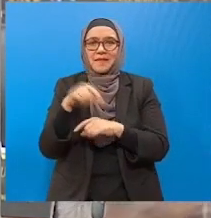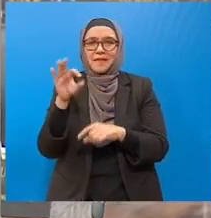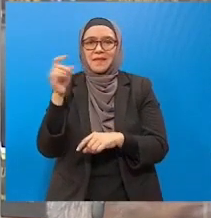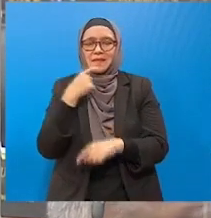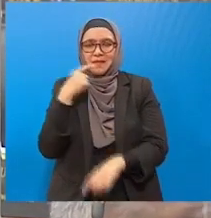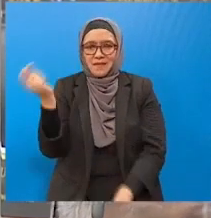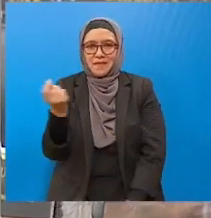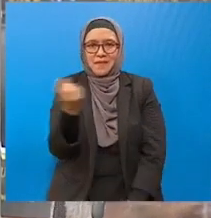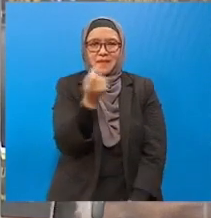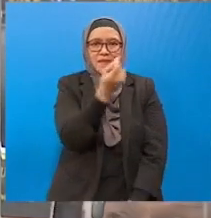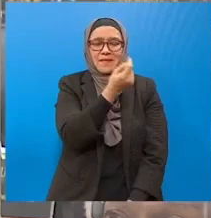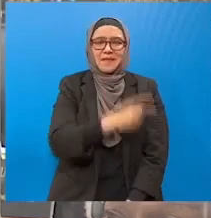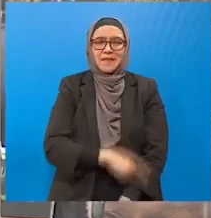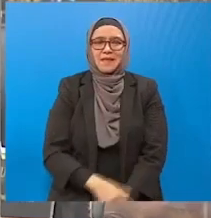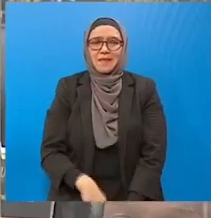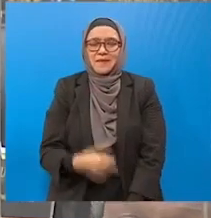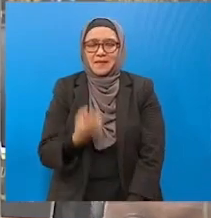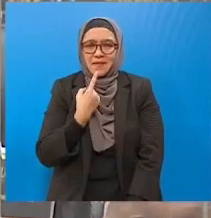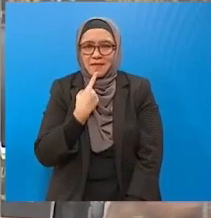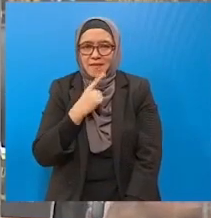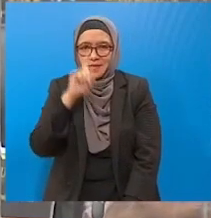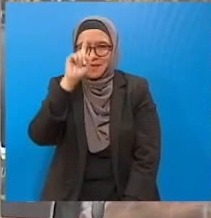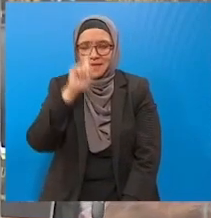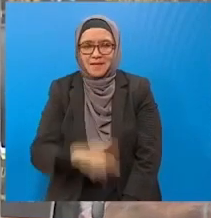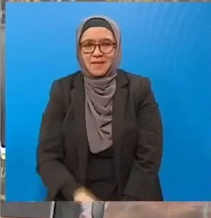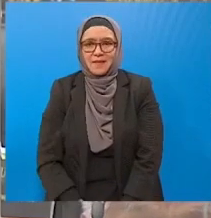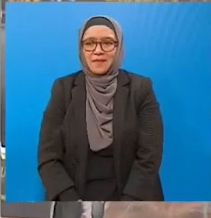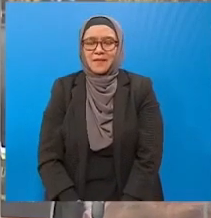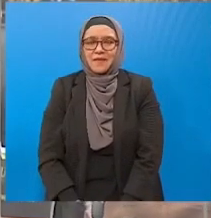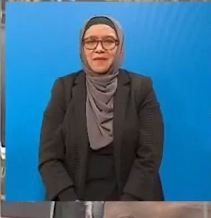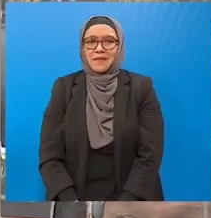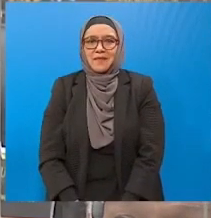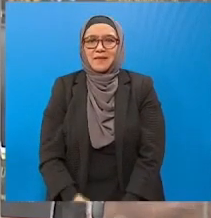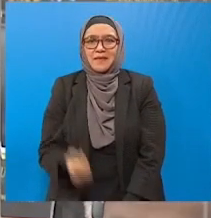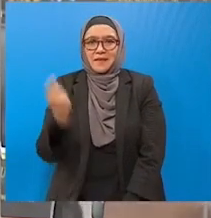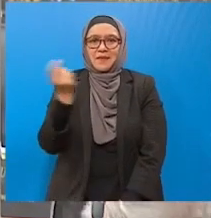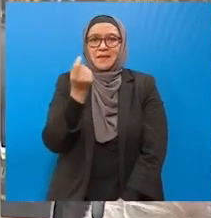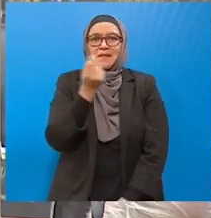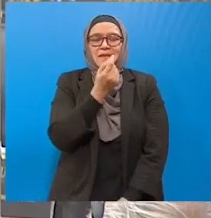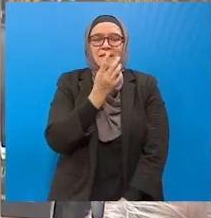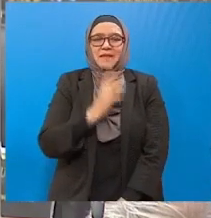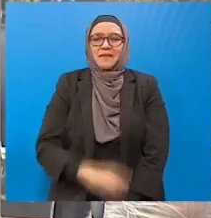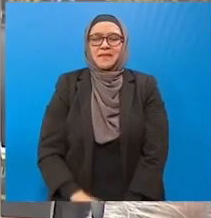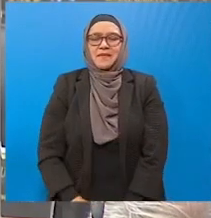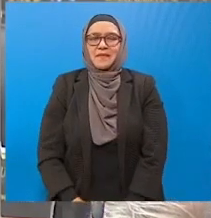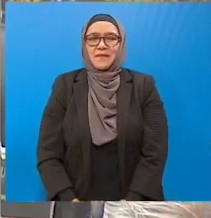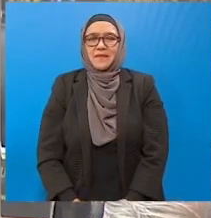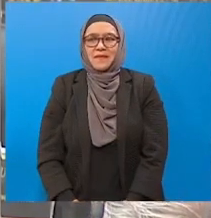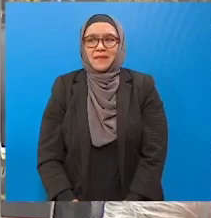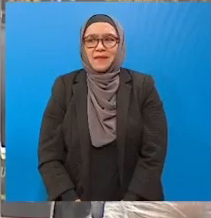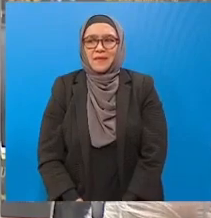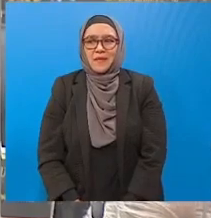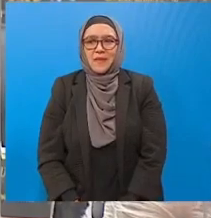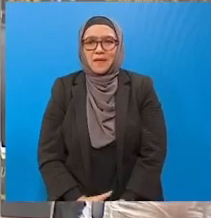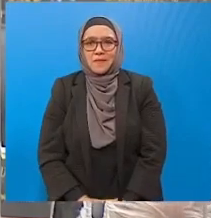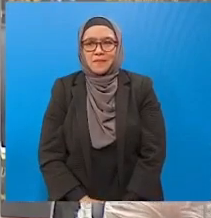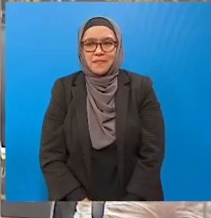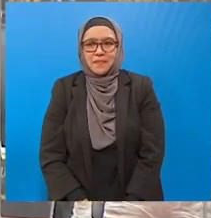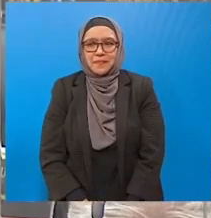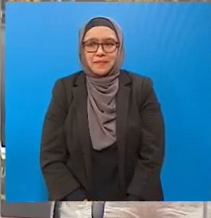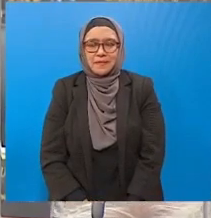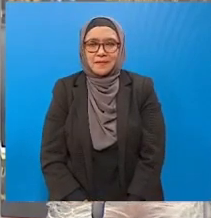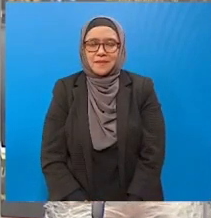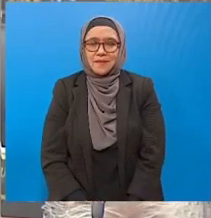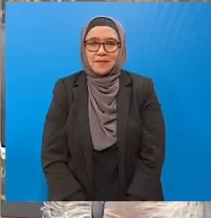audhubillah himinas syaiton nirojim atau Ida atau Alaihi Wa dimnah alat 6net Yihan